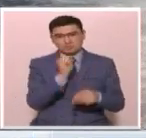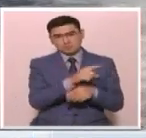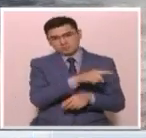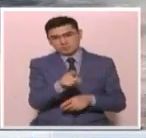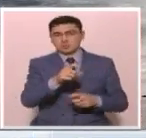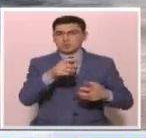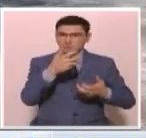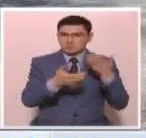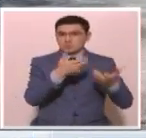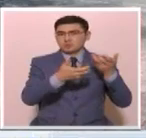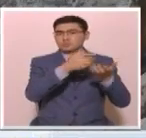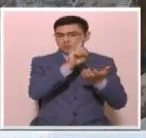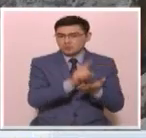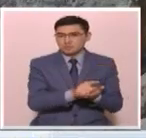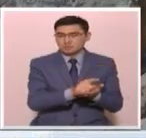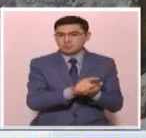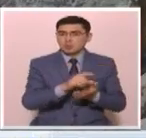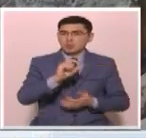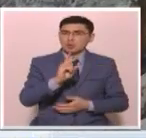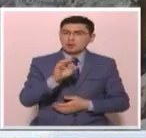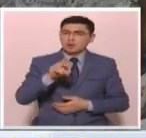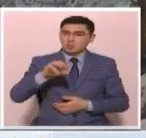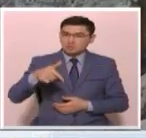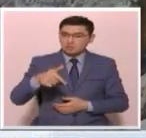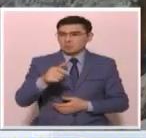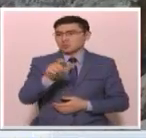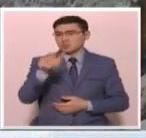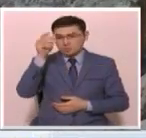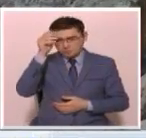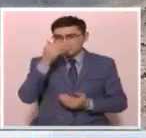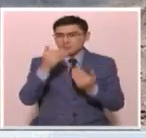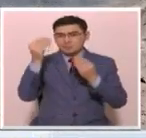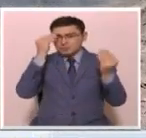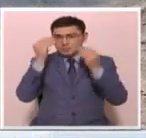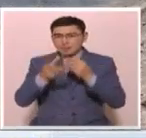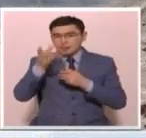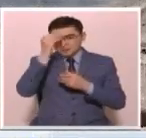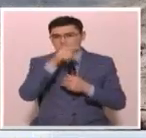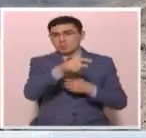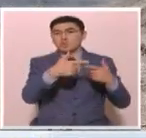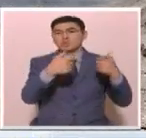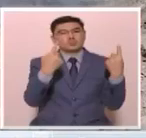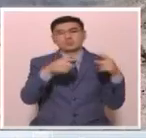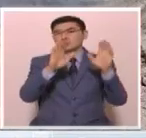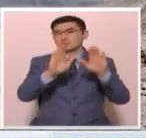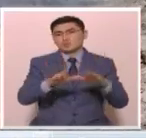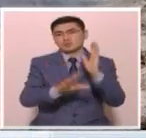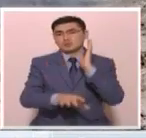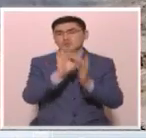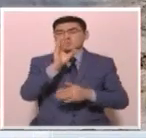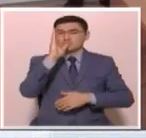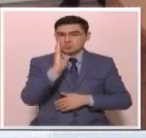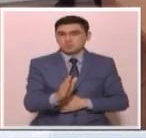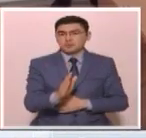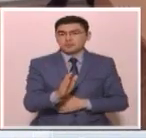кейін қоғамдық кеңес пен эколог сарапшылардың пікірі ескеріліп, қонақ үй салу үшін жаңа орын қарастырылды.